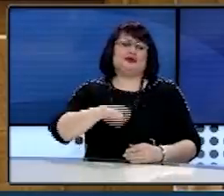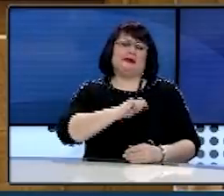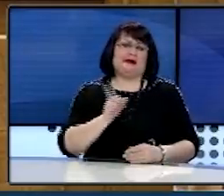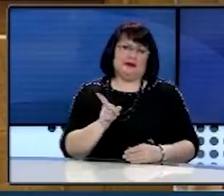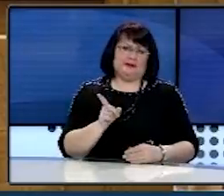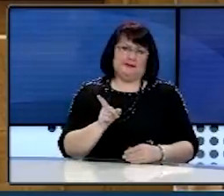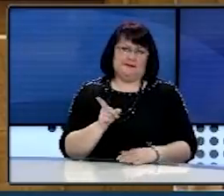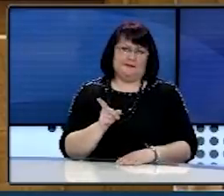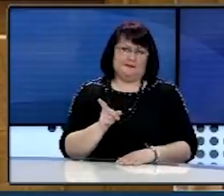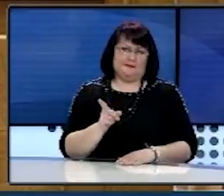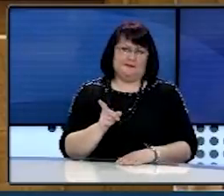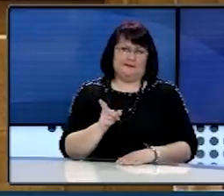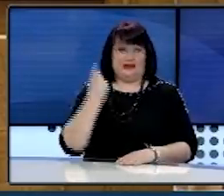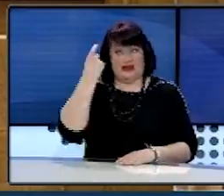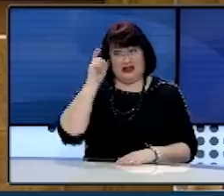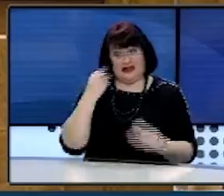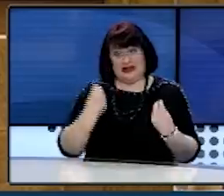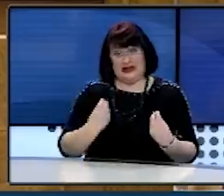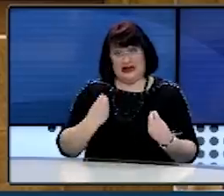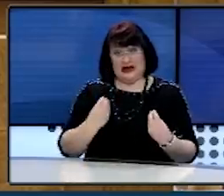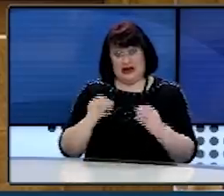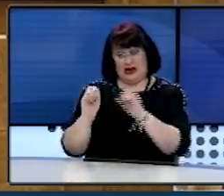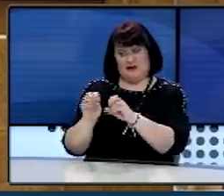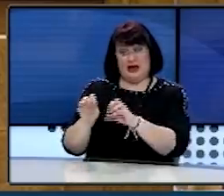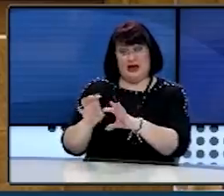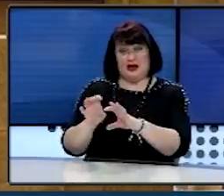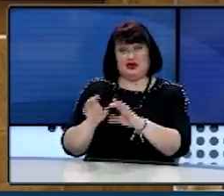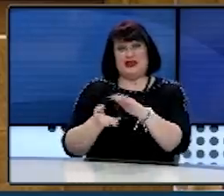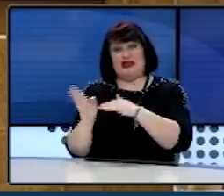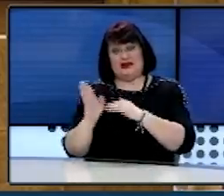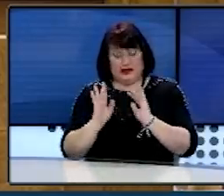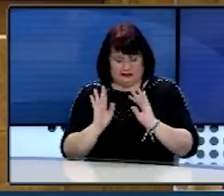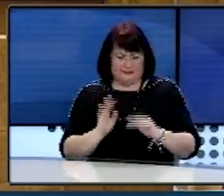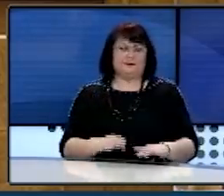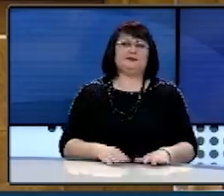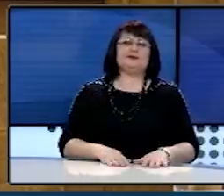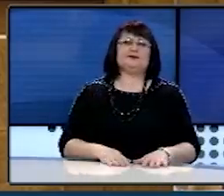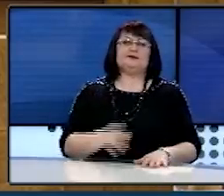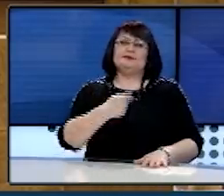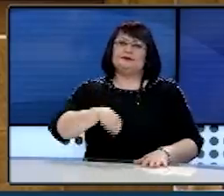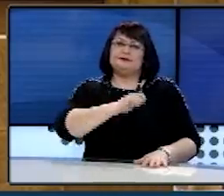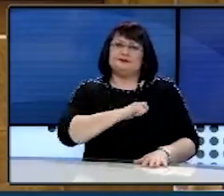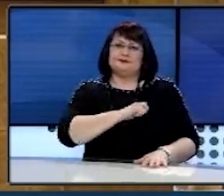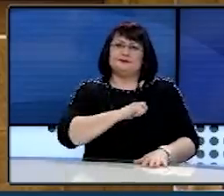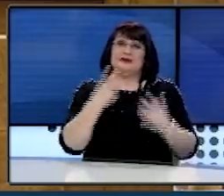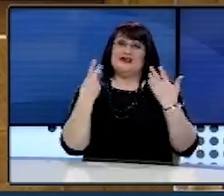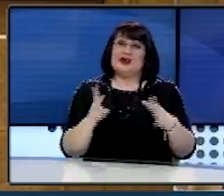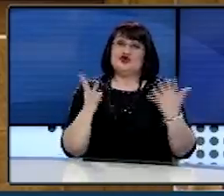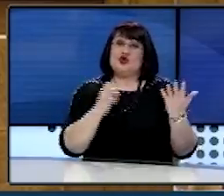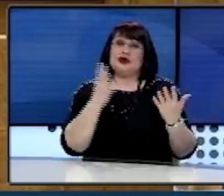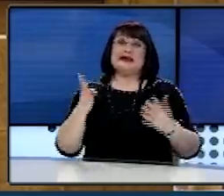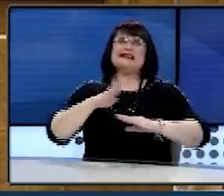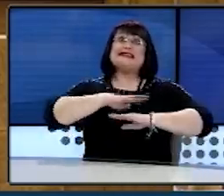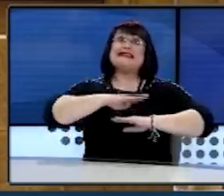Ισπανοί. Μάλλον δεν είναι καλά ενημερωμένος και πρέπει να τον ενημερώσετε, γιατί έφυγε τώρα, δεν είναι εδώ. Η Ισπανία έχει στείλει